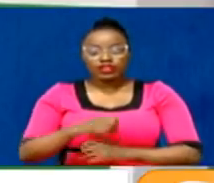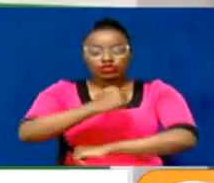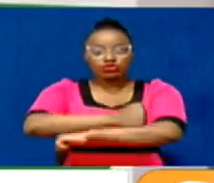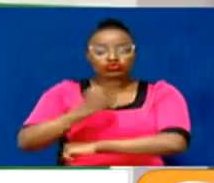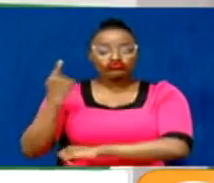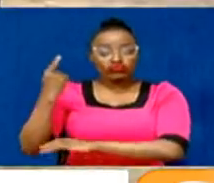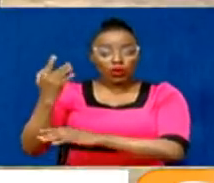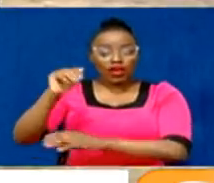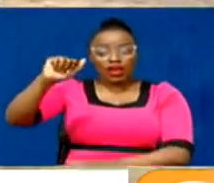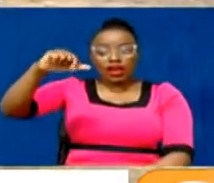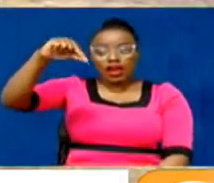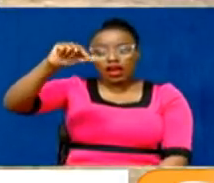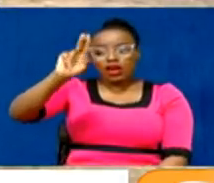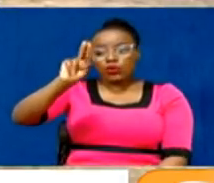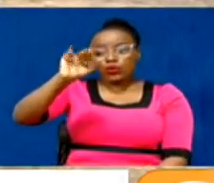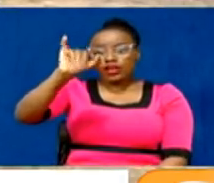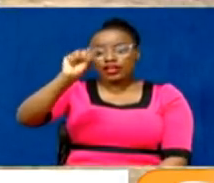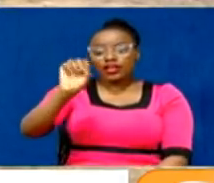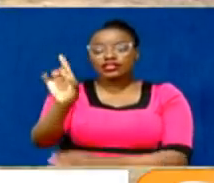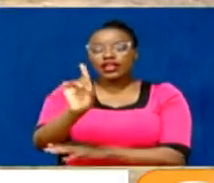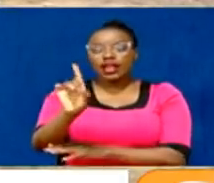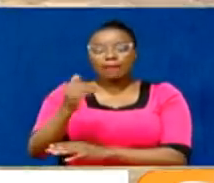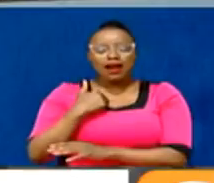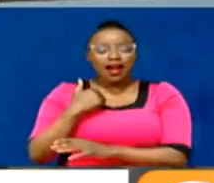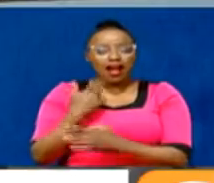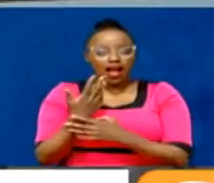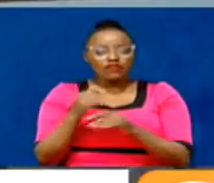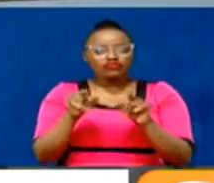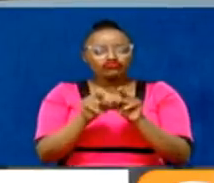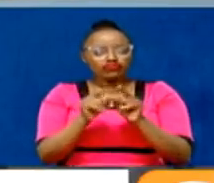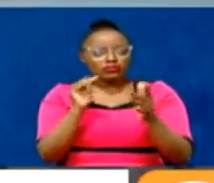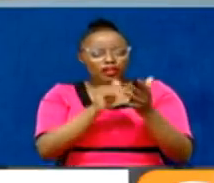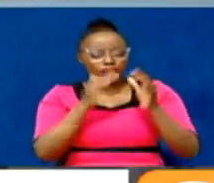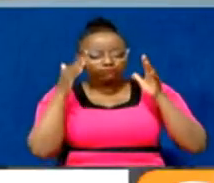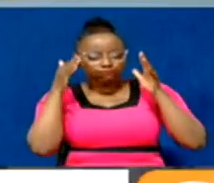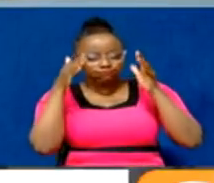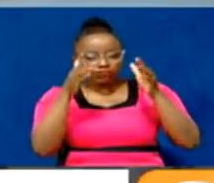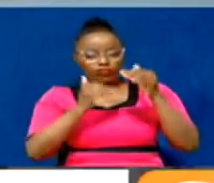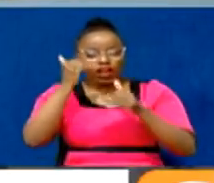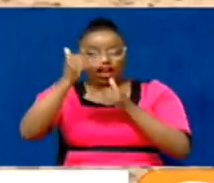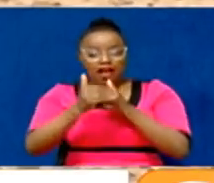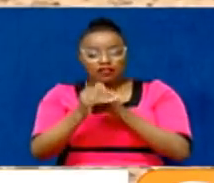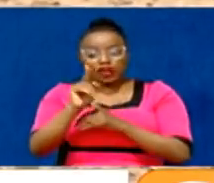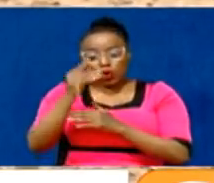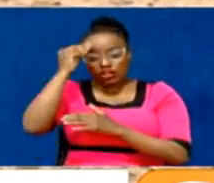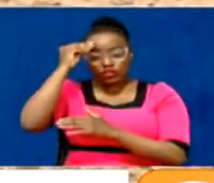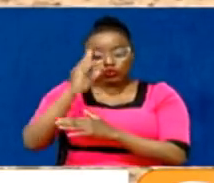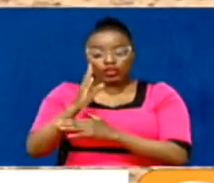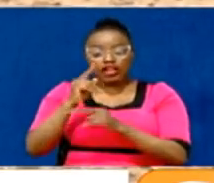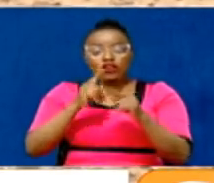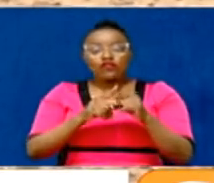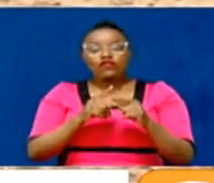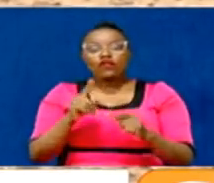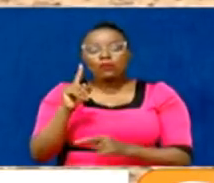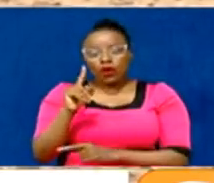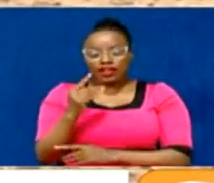Shule hii ya upili ya Aquinas Nairobi imejipata kwenye darubini baada ya madai kuwa mwanafunzi wake mmoja wa